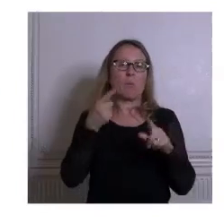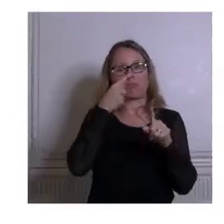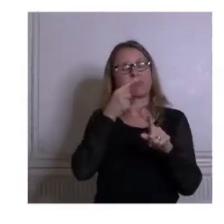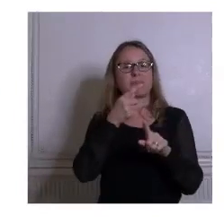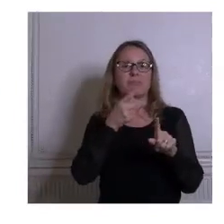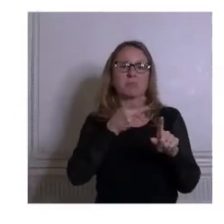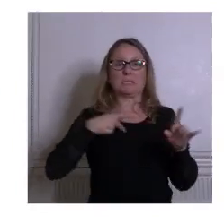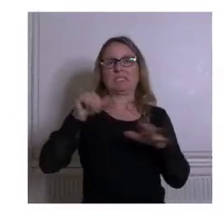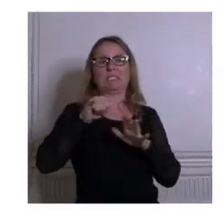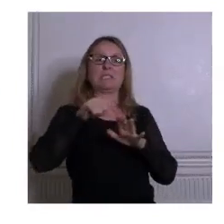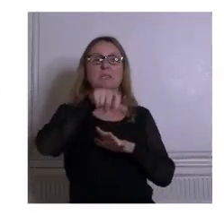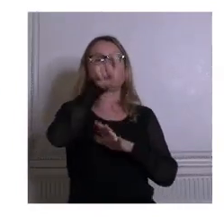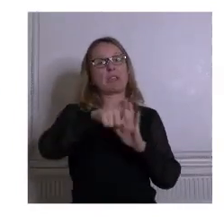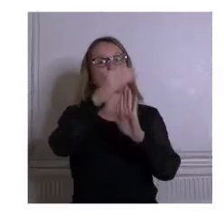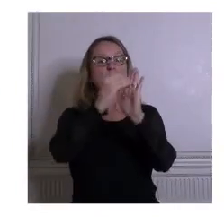Et donc,